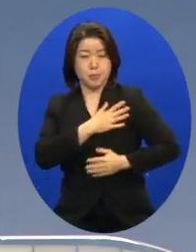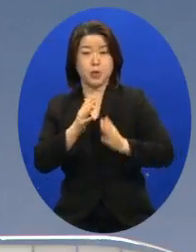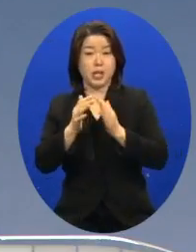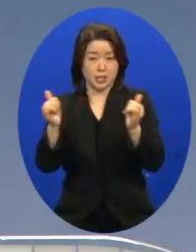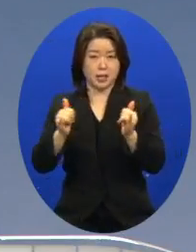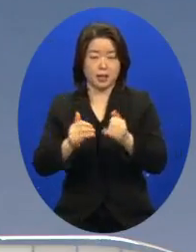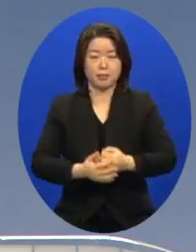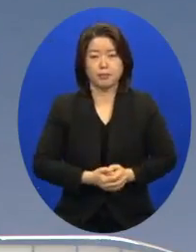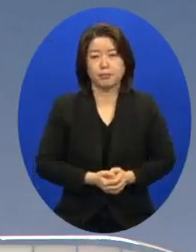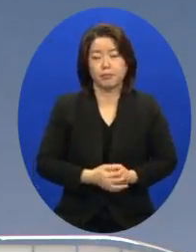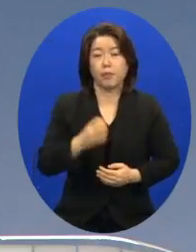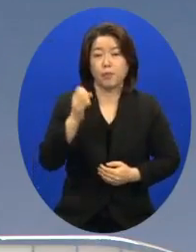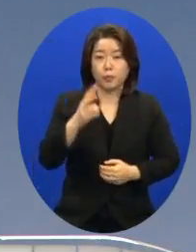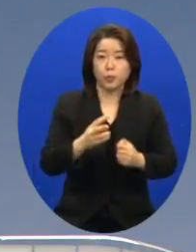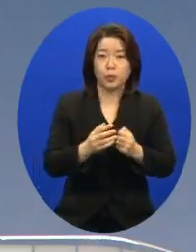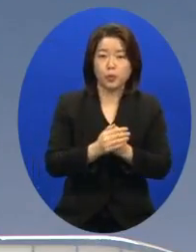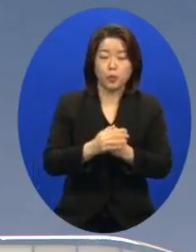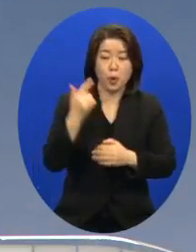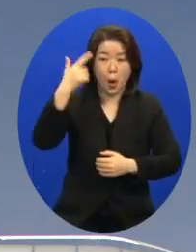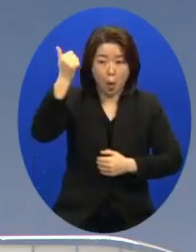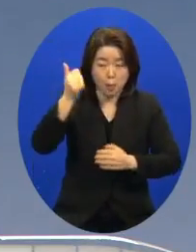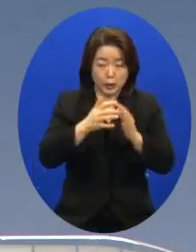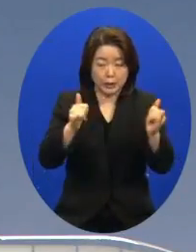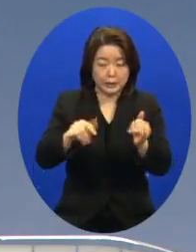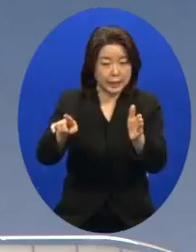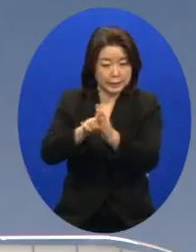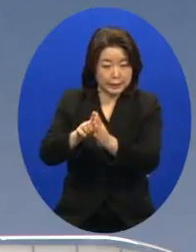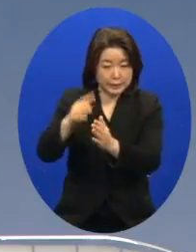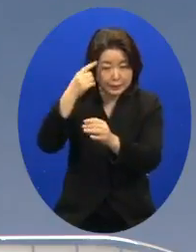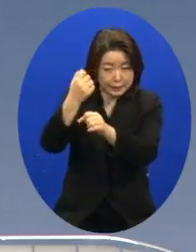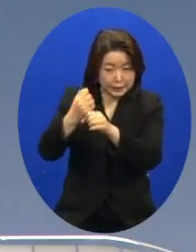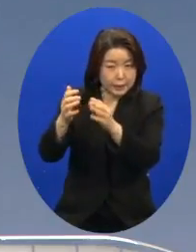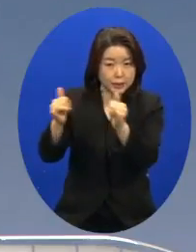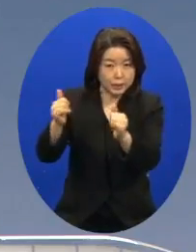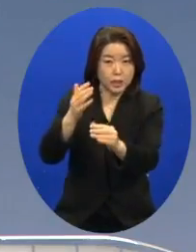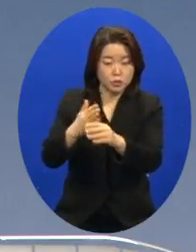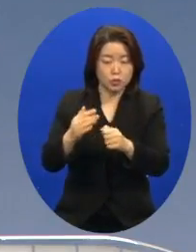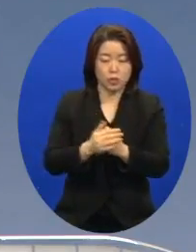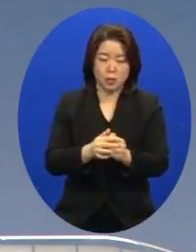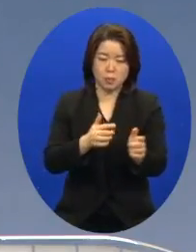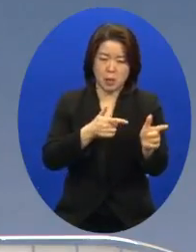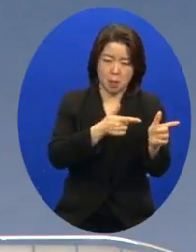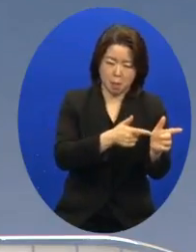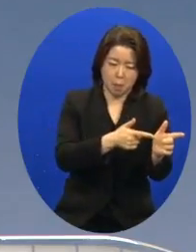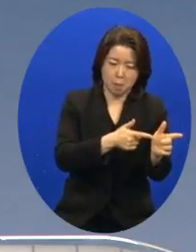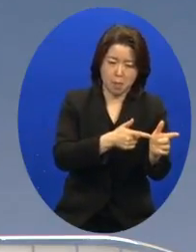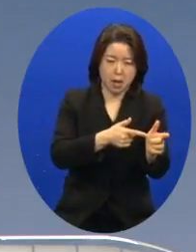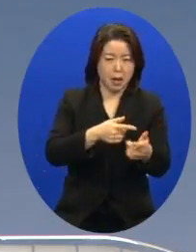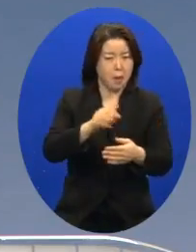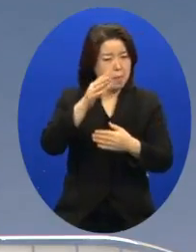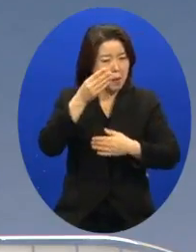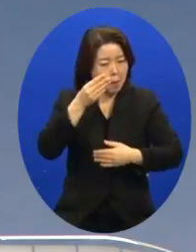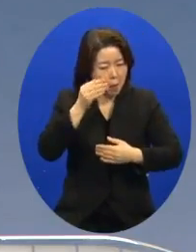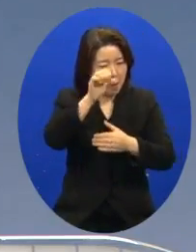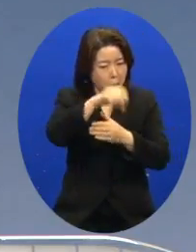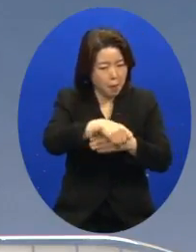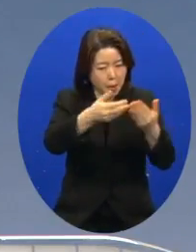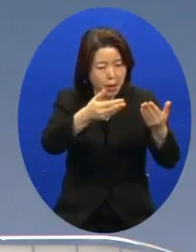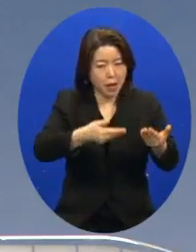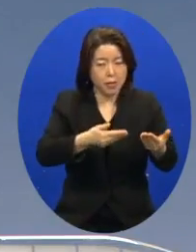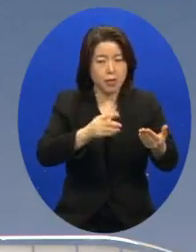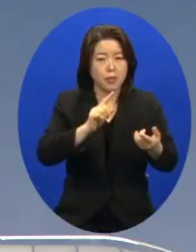사람 또는 목회자와 신학자들 중에 동성애를 받아 드려야 된다고 주장하는 사람들이 꽤